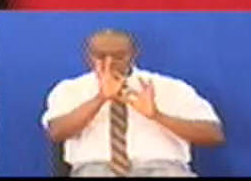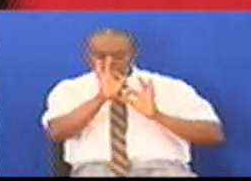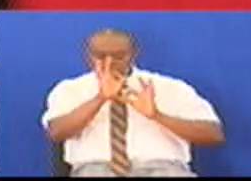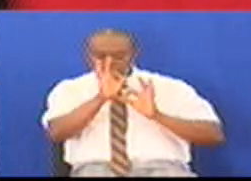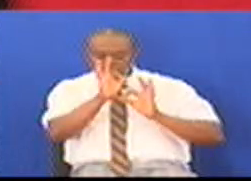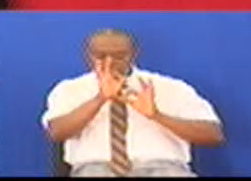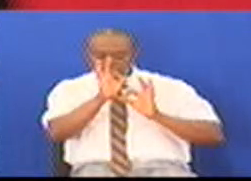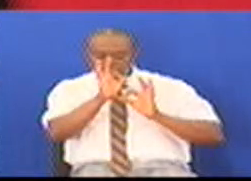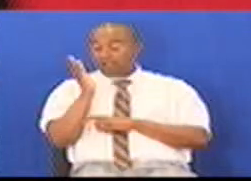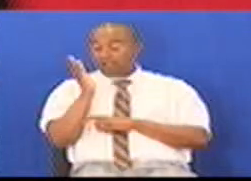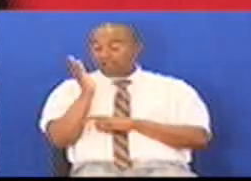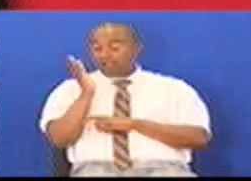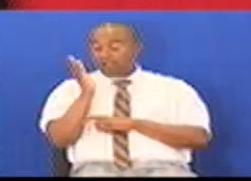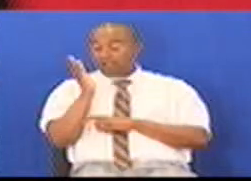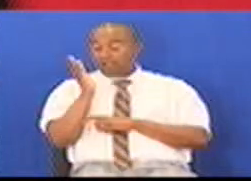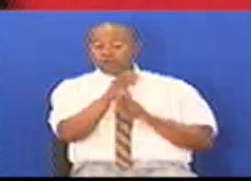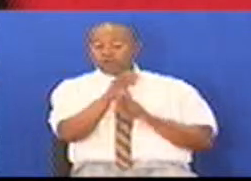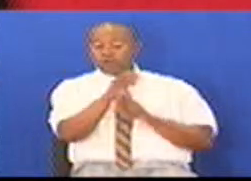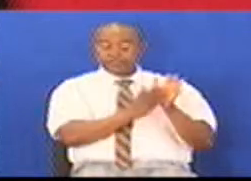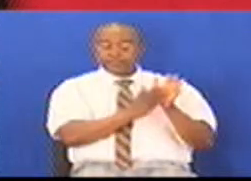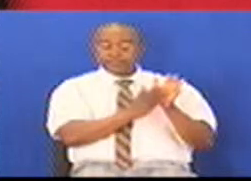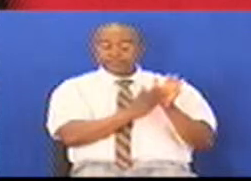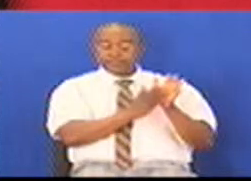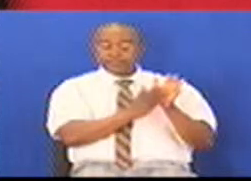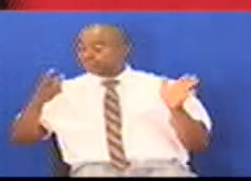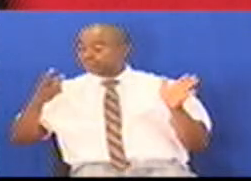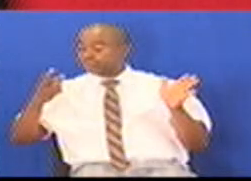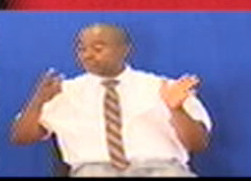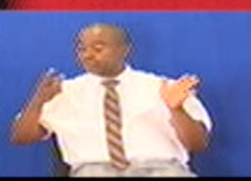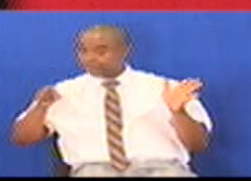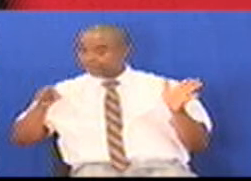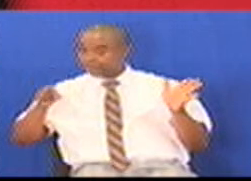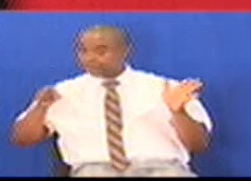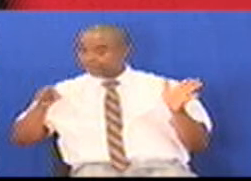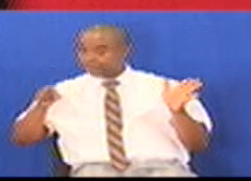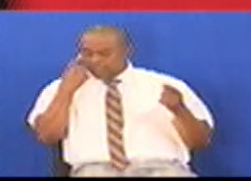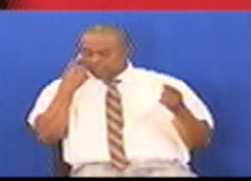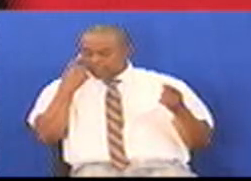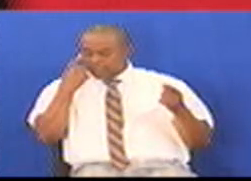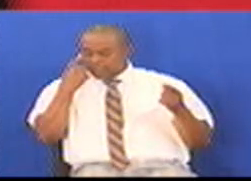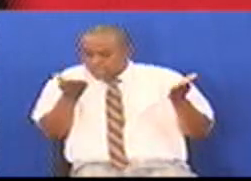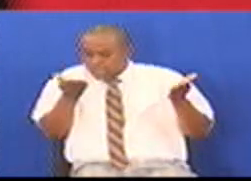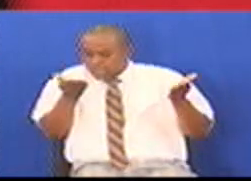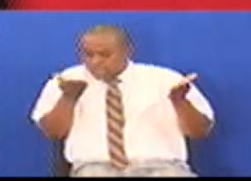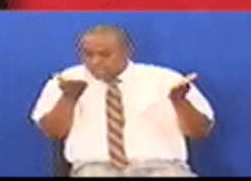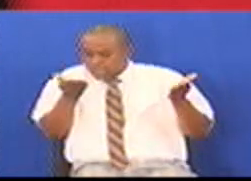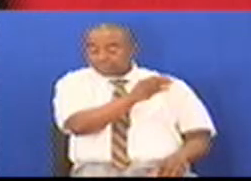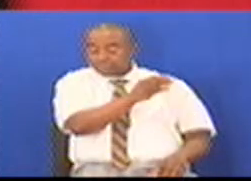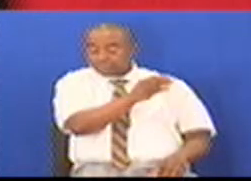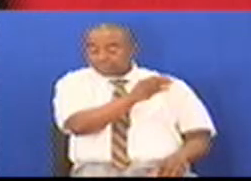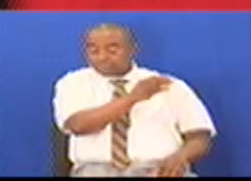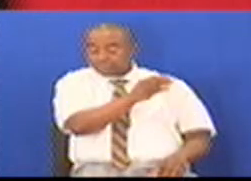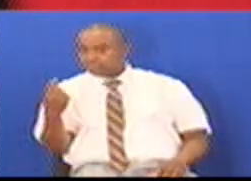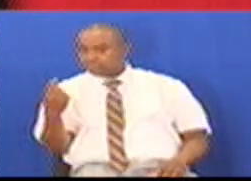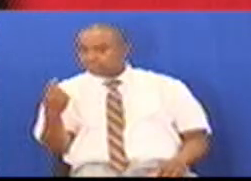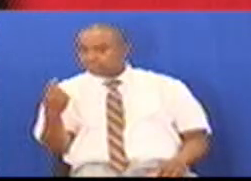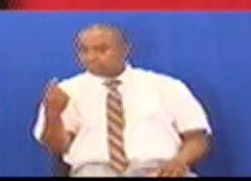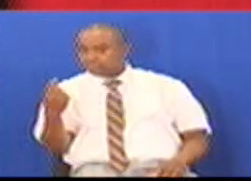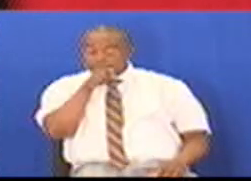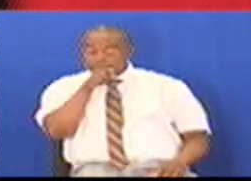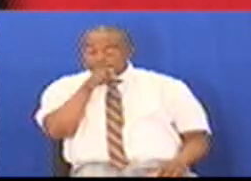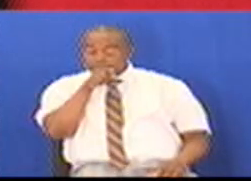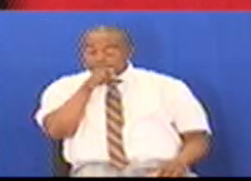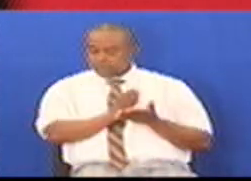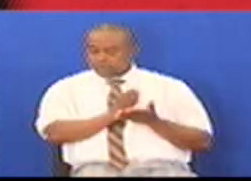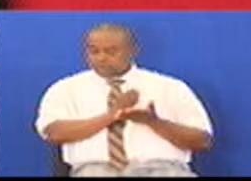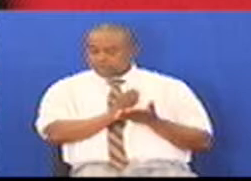2019-20 pamoja na ulinganisho wa budget ya serikali kwa mwaka 2020-21. Uchambuzi huu ulitoa hali halisi ya